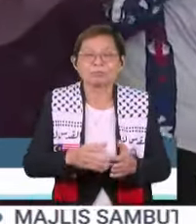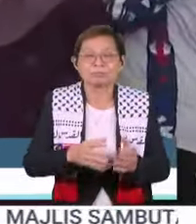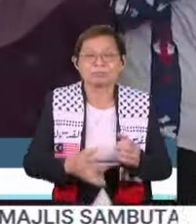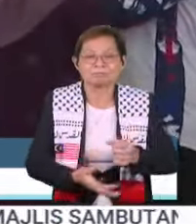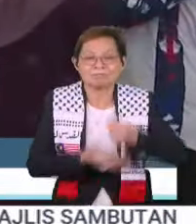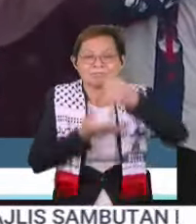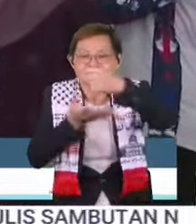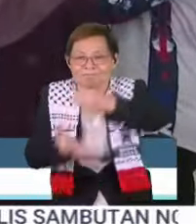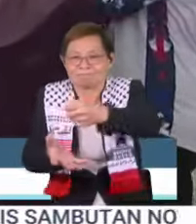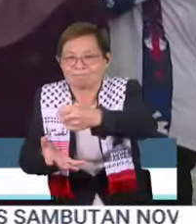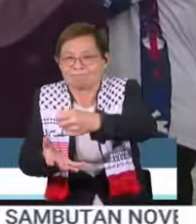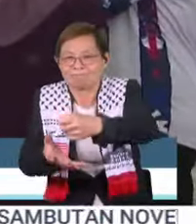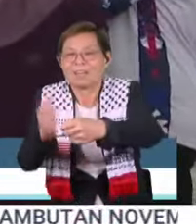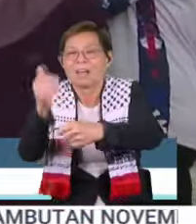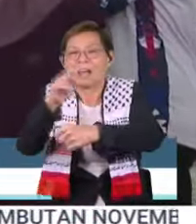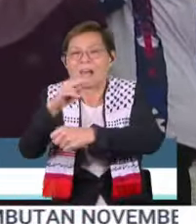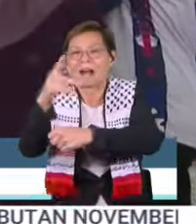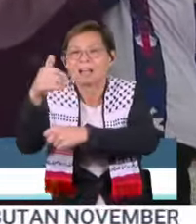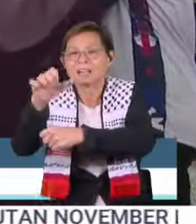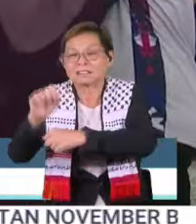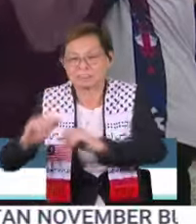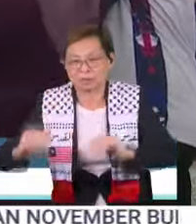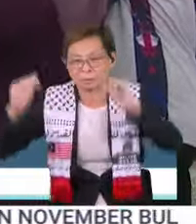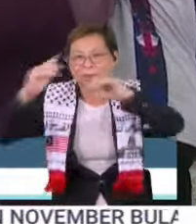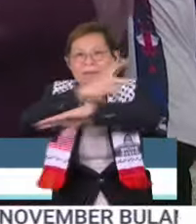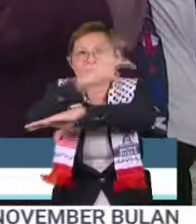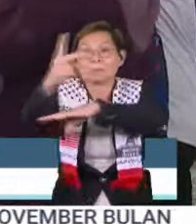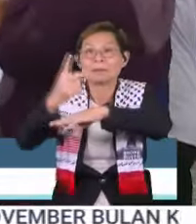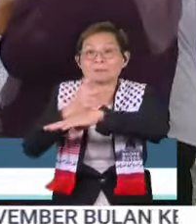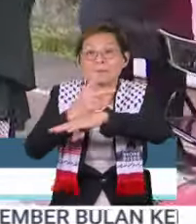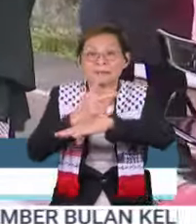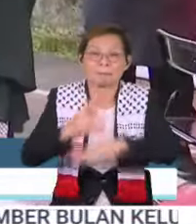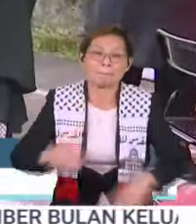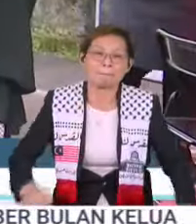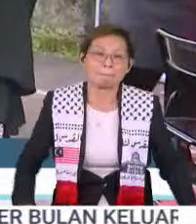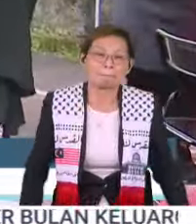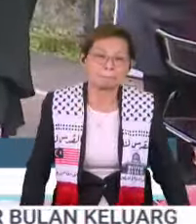kepada tabung angkasa di peringkat kebangsaan.